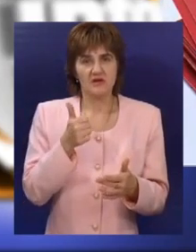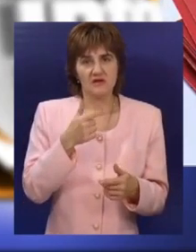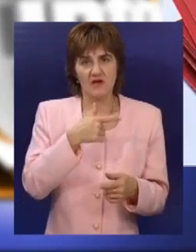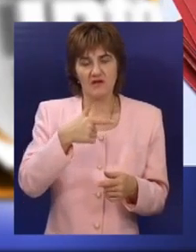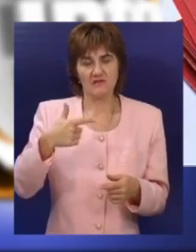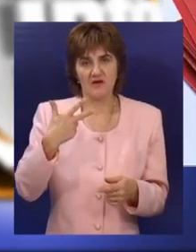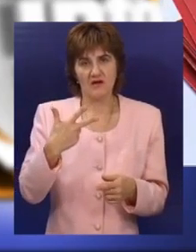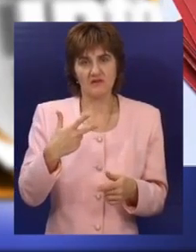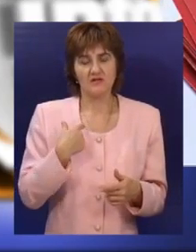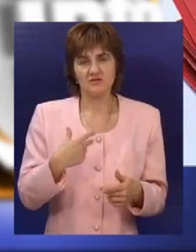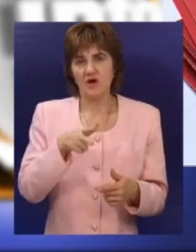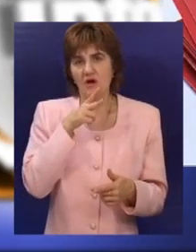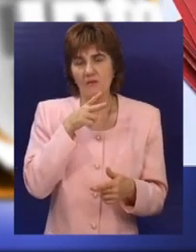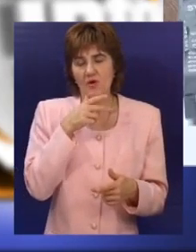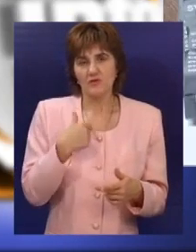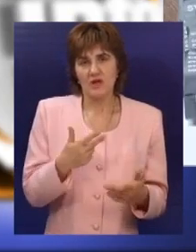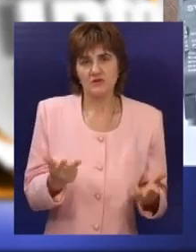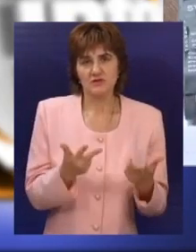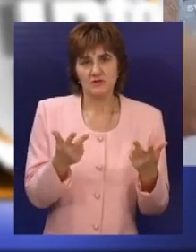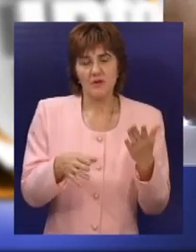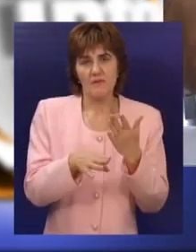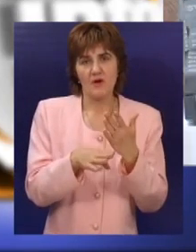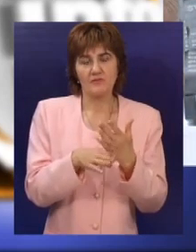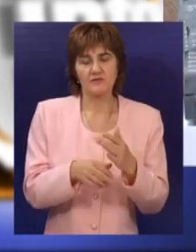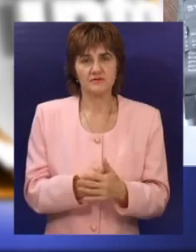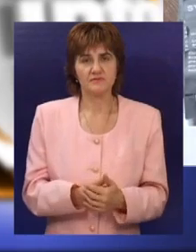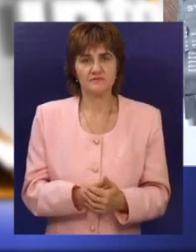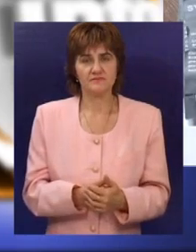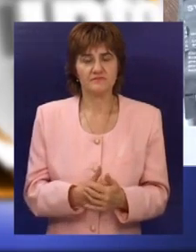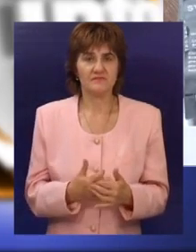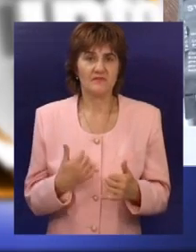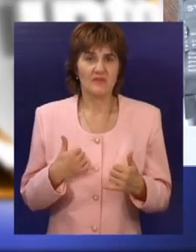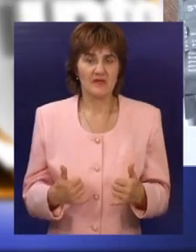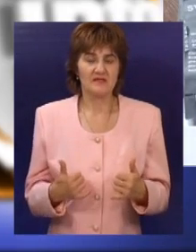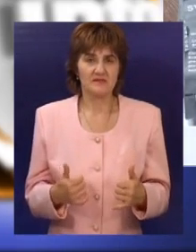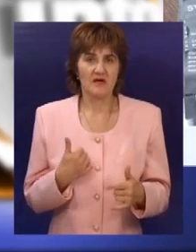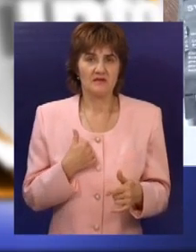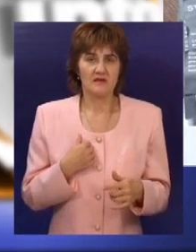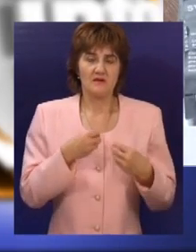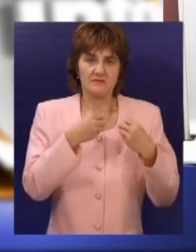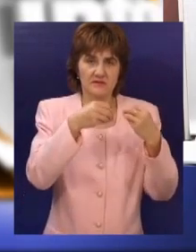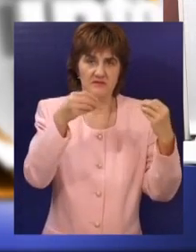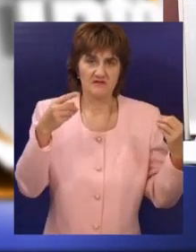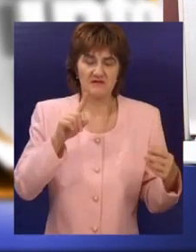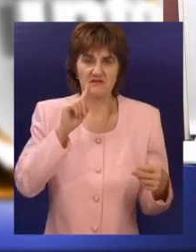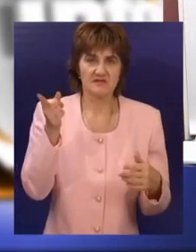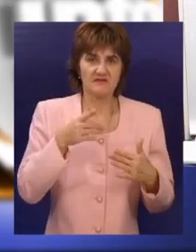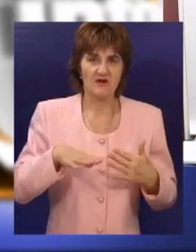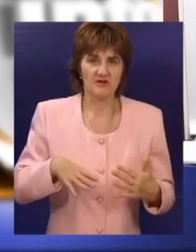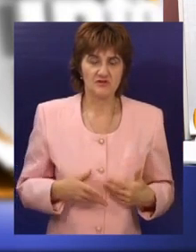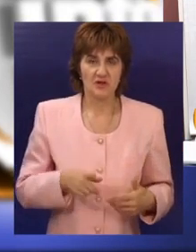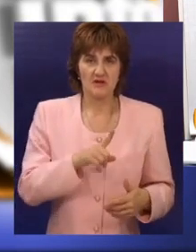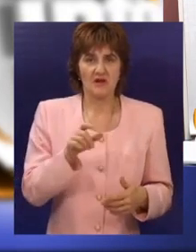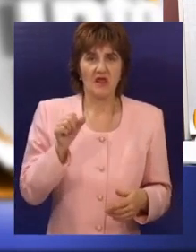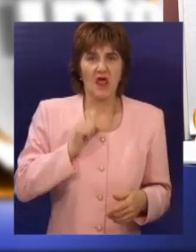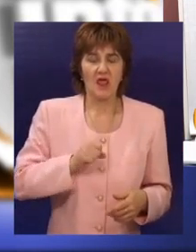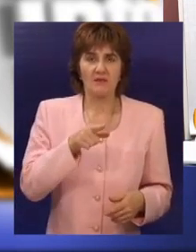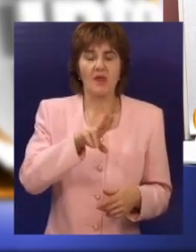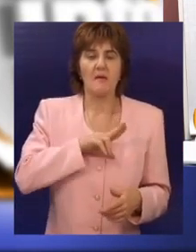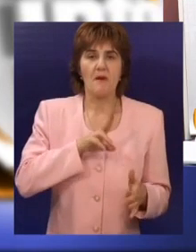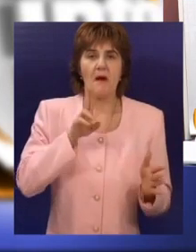1/3 žrtava odlučuje da potraži kod njih pomoć. Radimo na tome da shvate da mogu da izađu iz toga, prosto